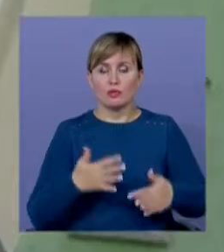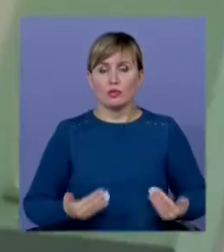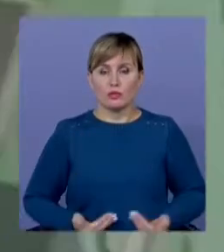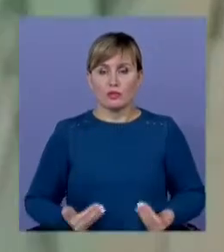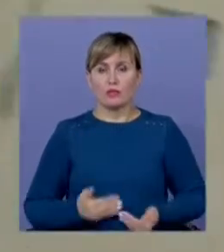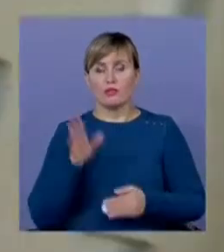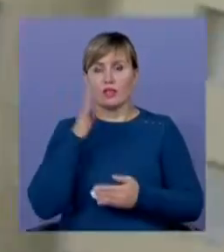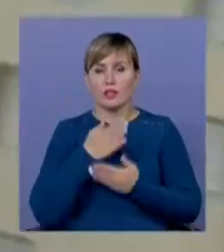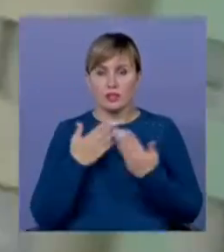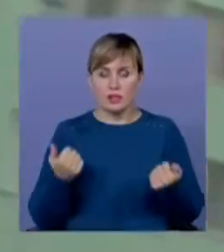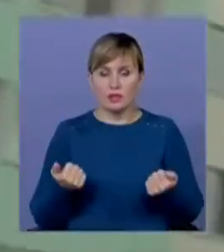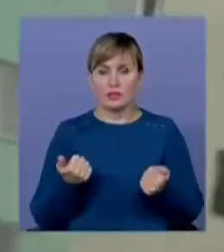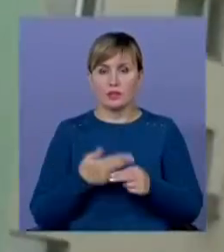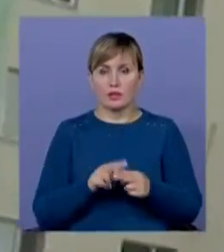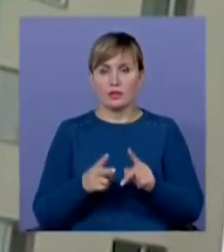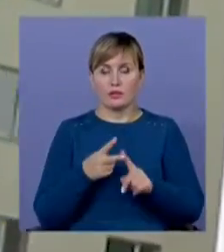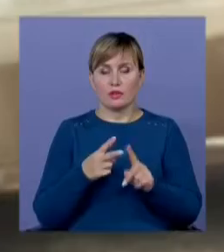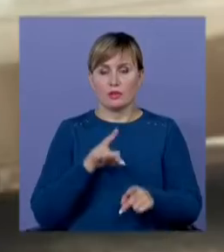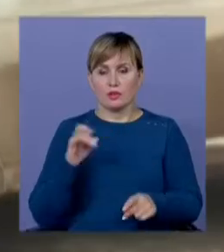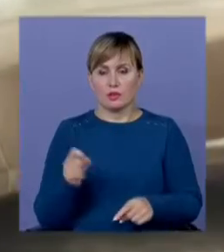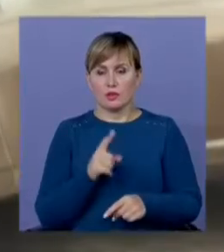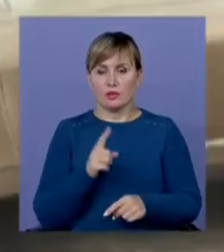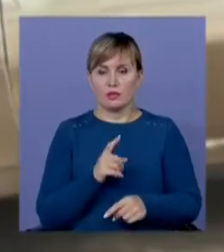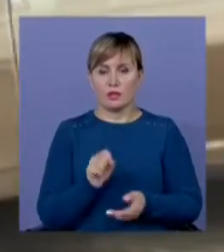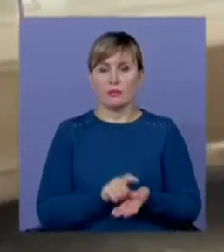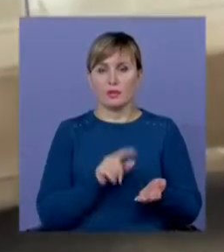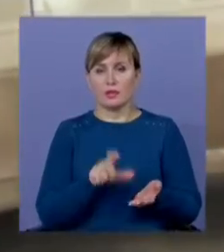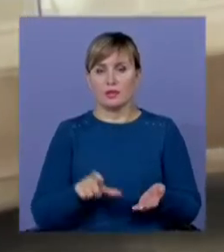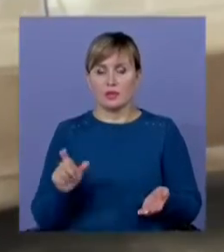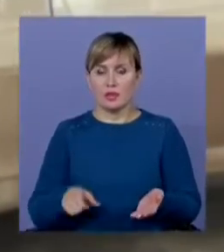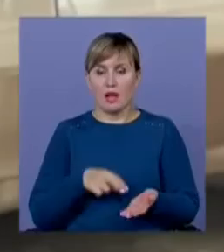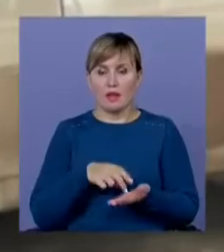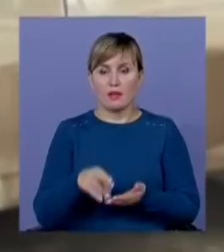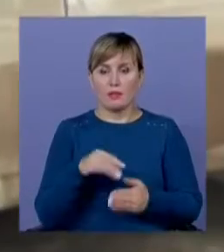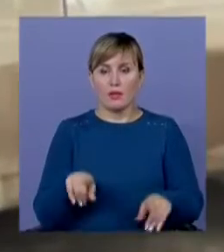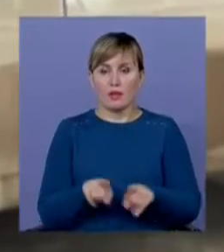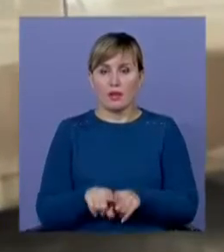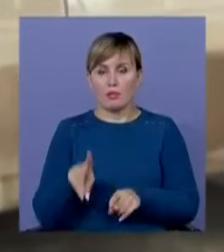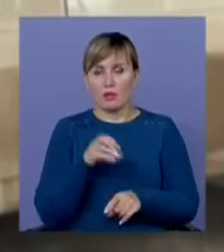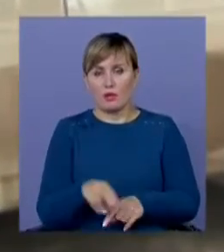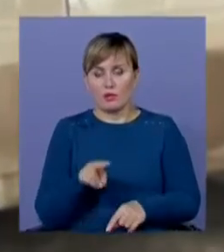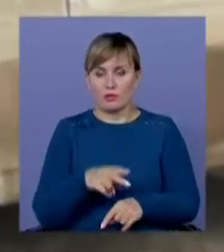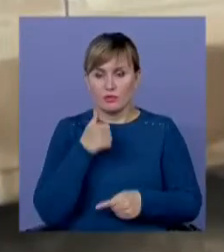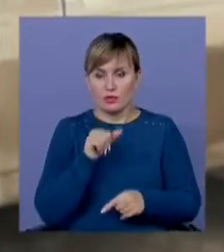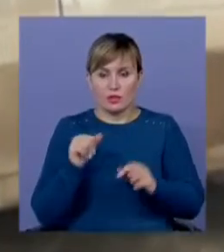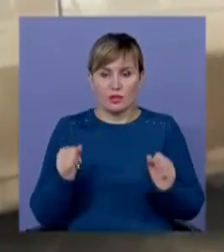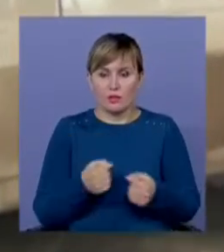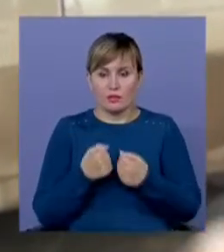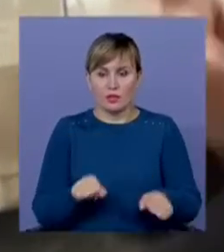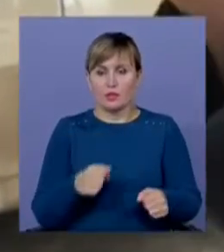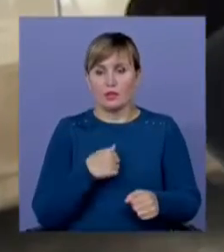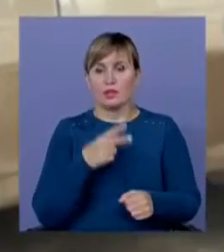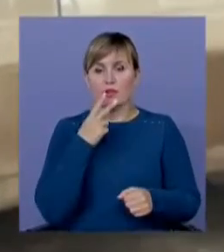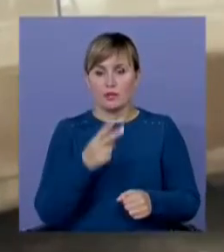и воды нету. Это же второй раз, кажется. А пенсионерам ходить по такому льду вчера, это невозможно. Я видела,